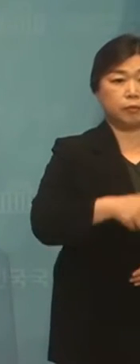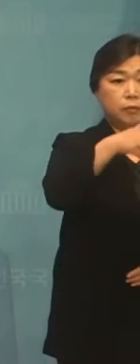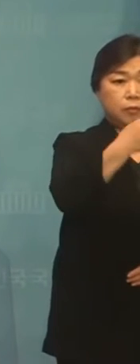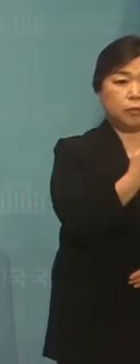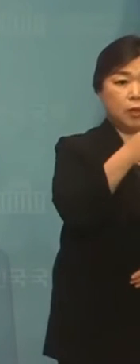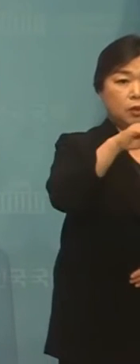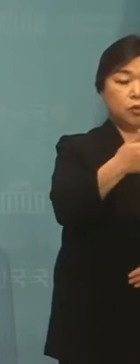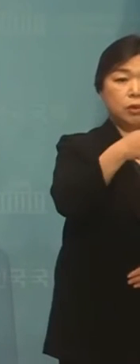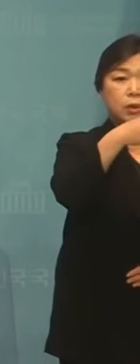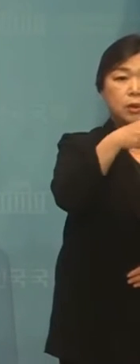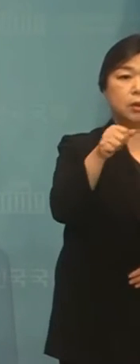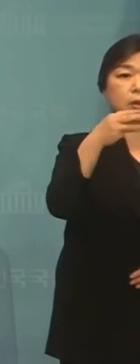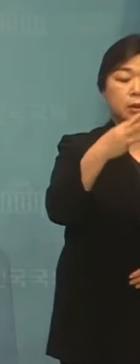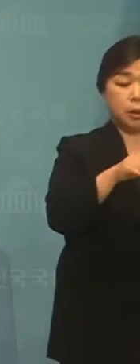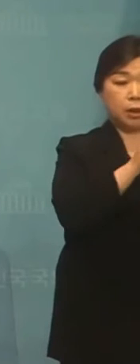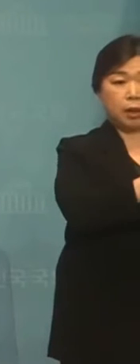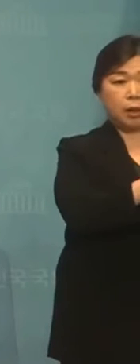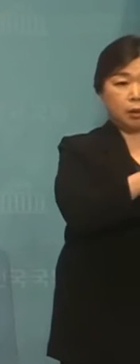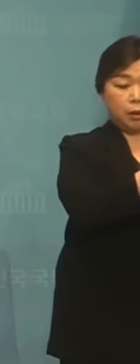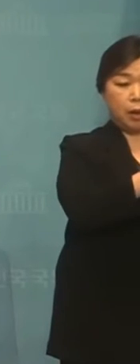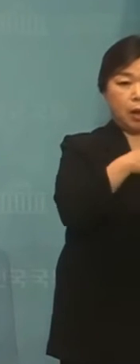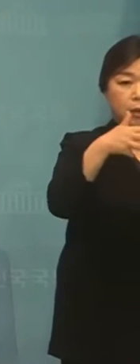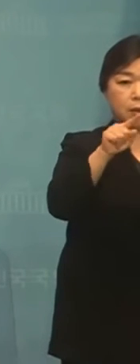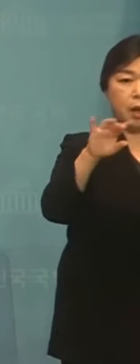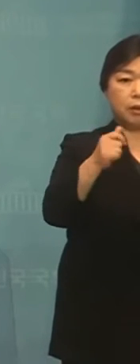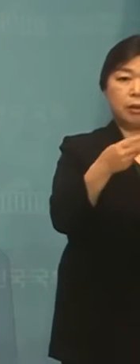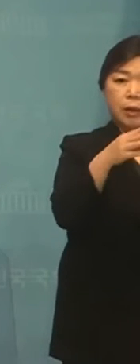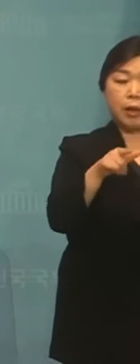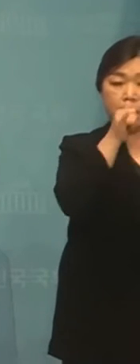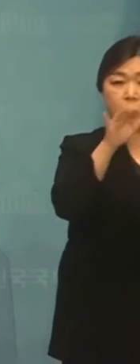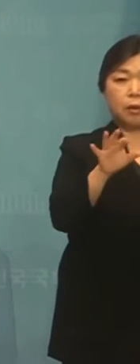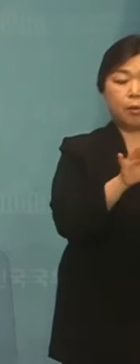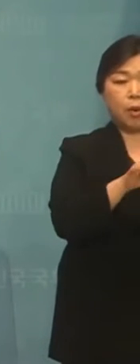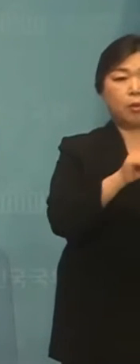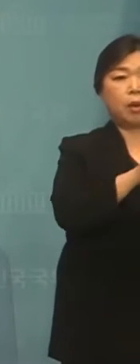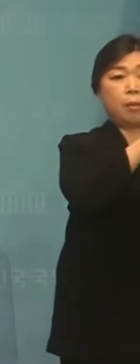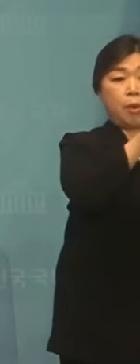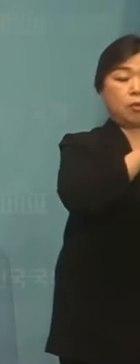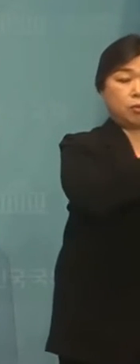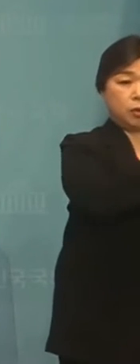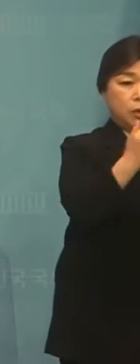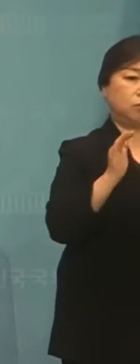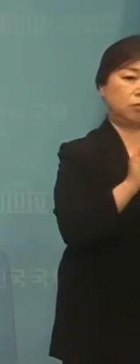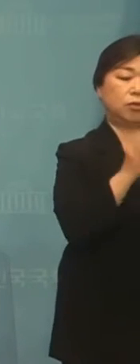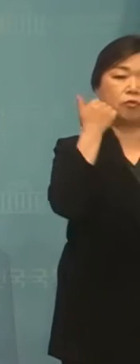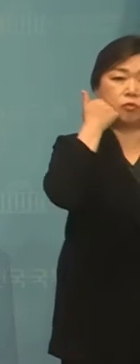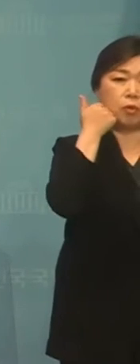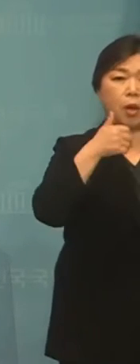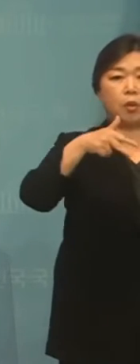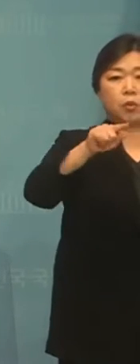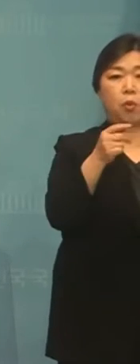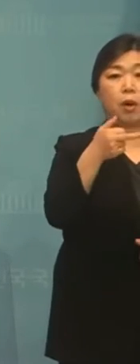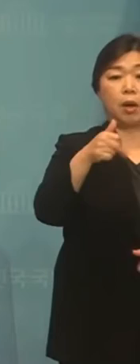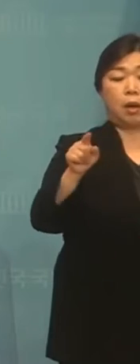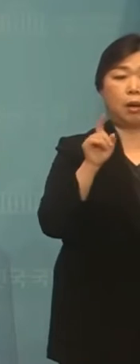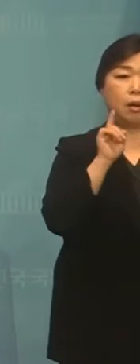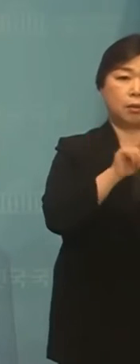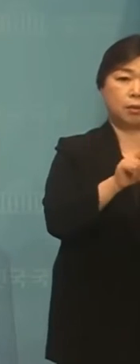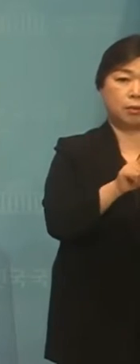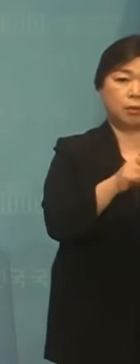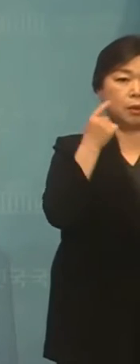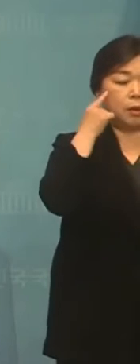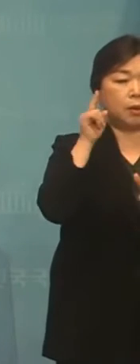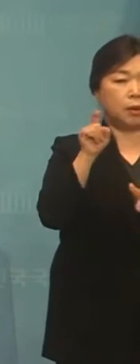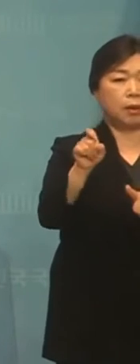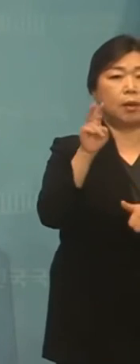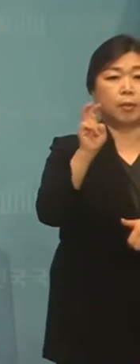최순실에게 차은택이 있었다면 박형준 후보의 제2의 차은택은 조카 조모 씨인 걸로